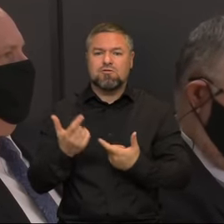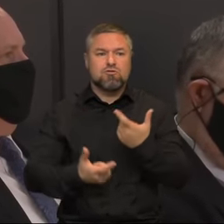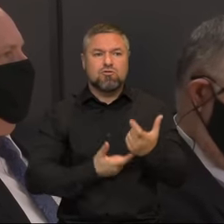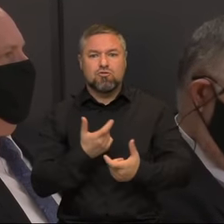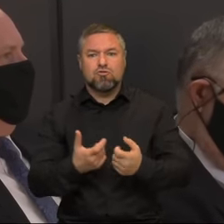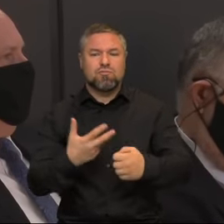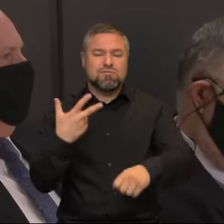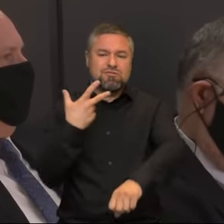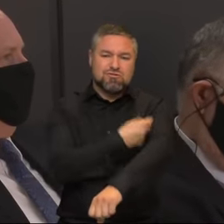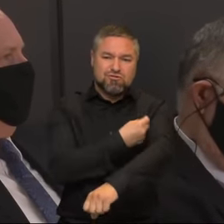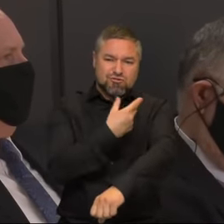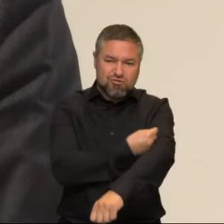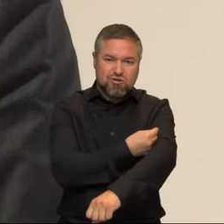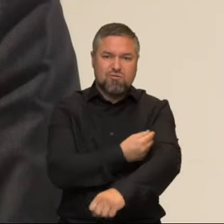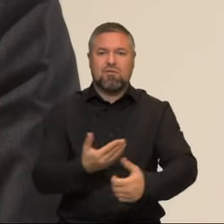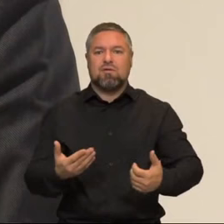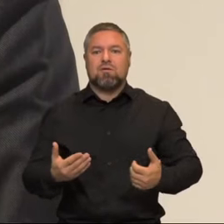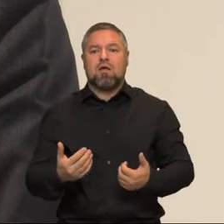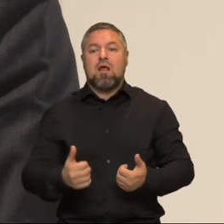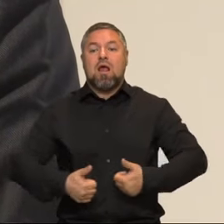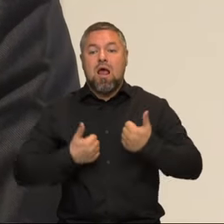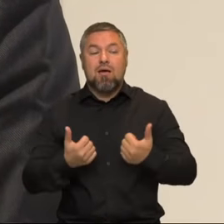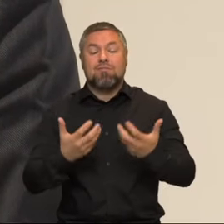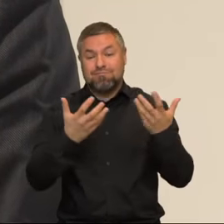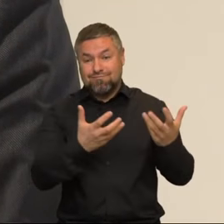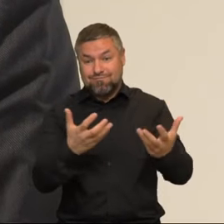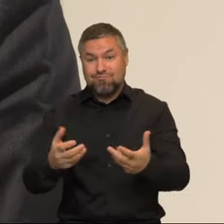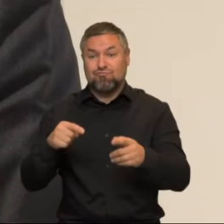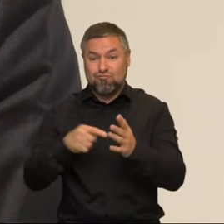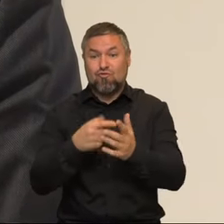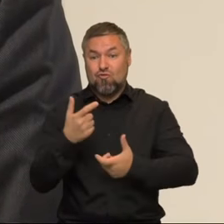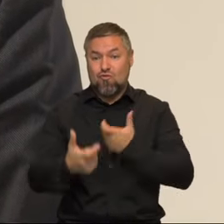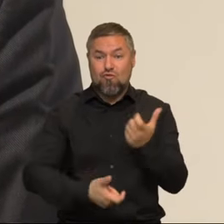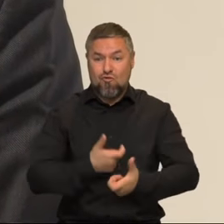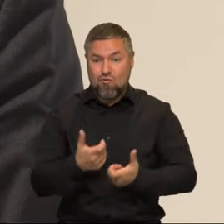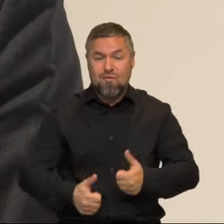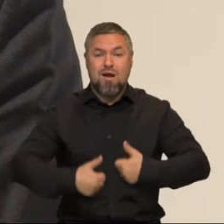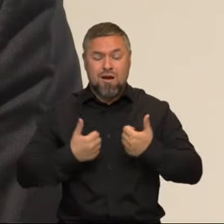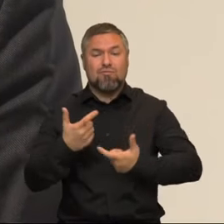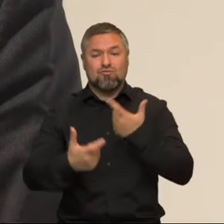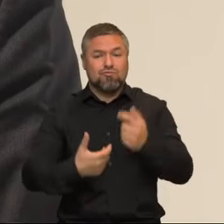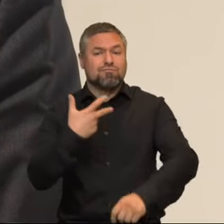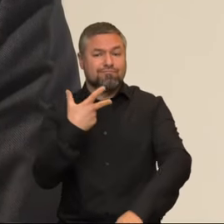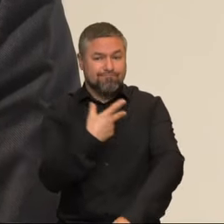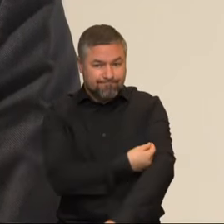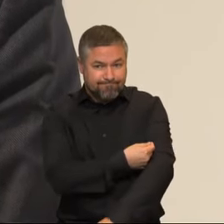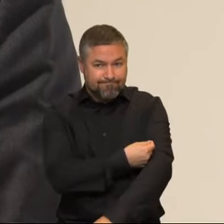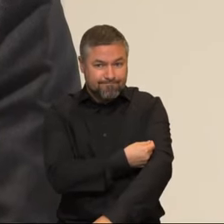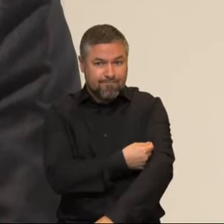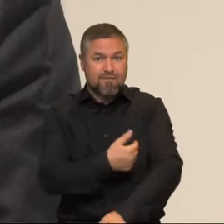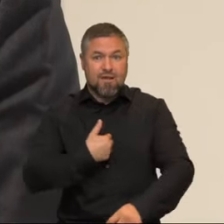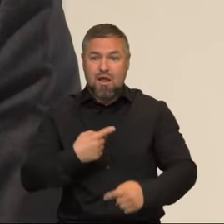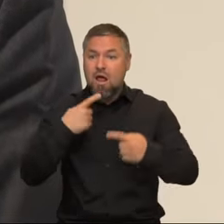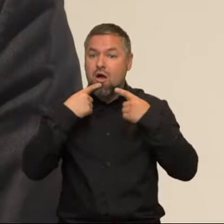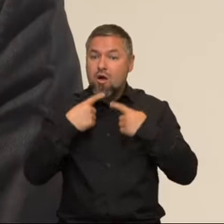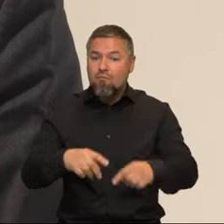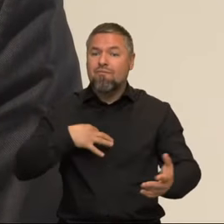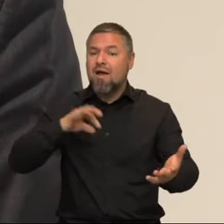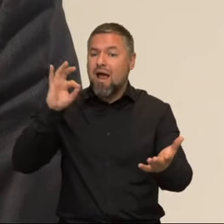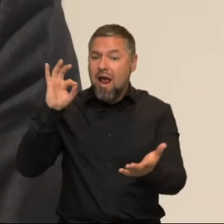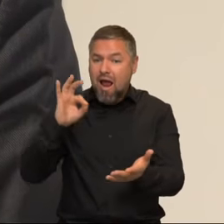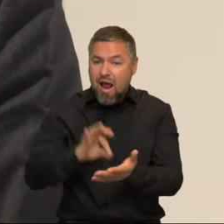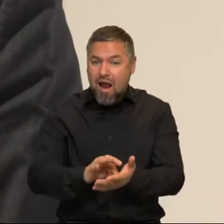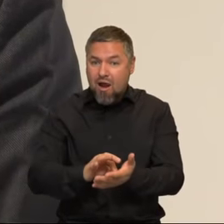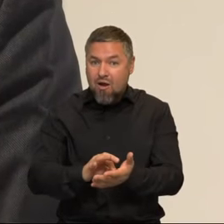myśli szczepienia, aby zechcieli to zrobić, aby zechcieli się zaszczepić. Ja odpowiadam akurat